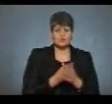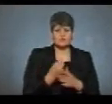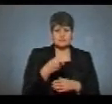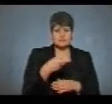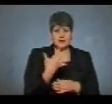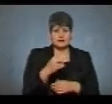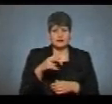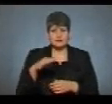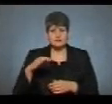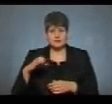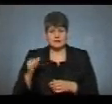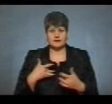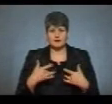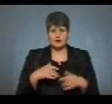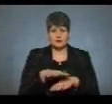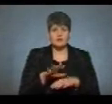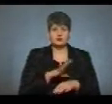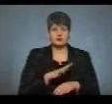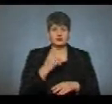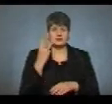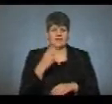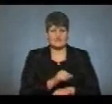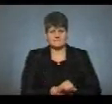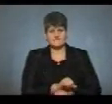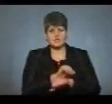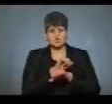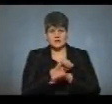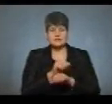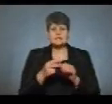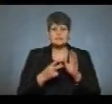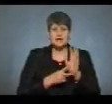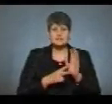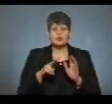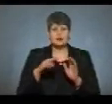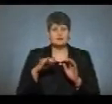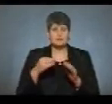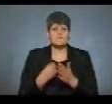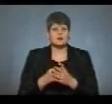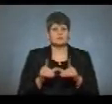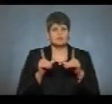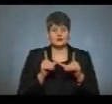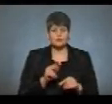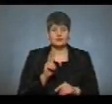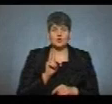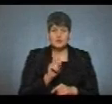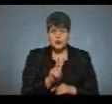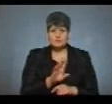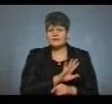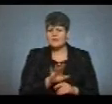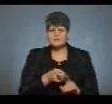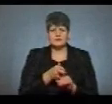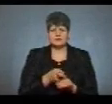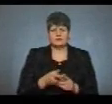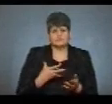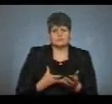на театральному майдані відбулось 3 віча. З 17 листопада вартість проїзду у тролейбусах для пасажирів незалежно від форми